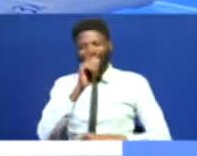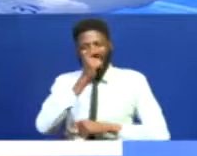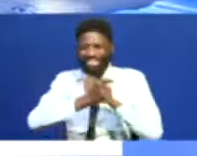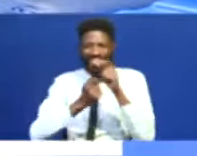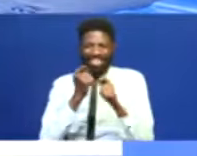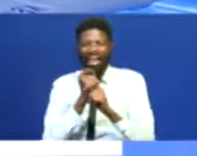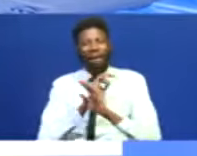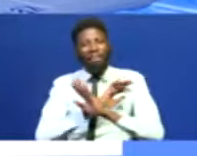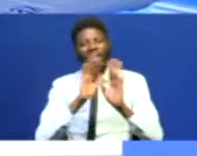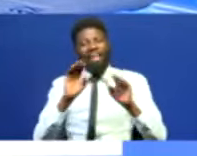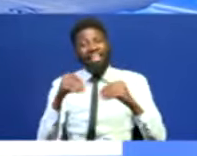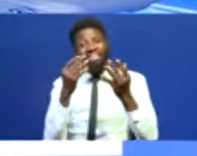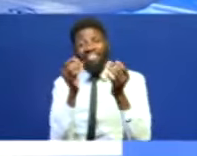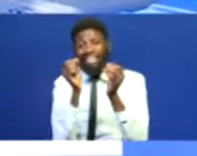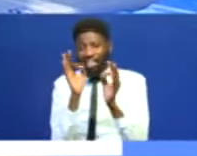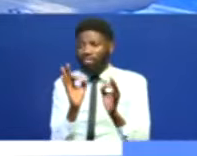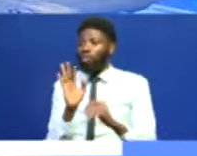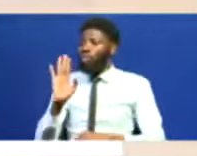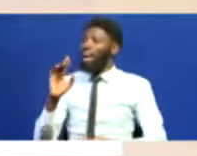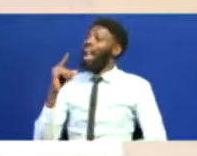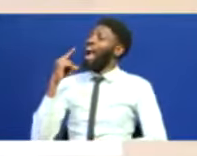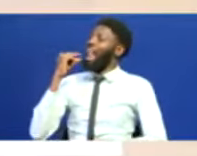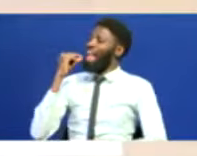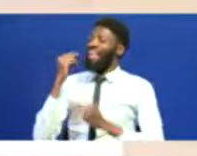So ukipewa dosi moja